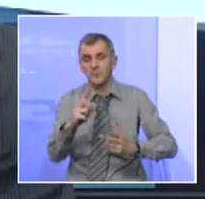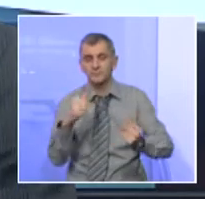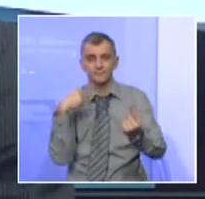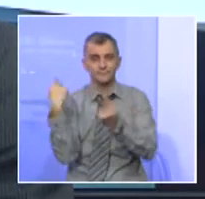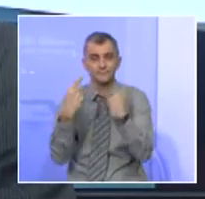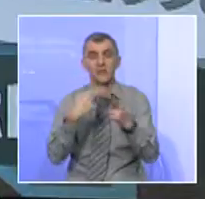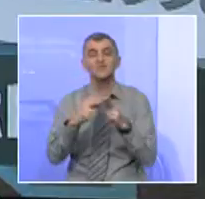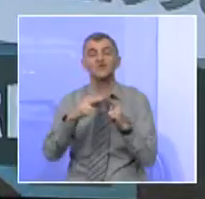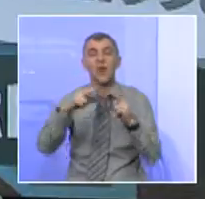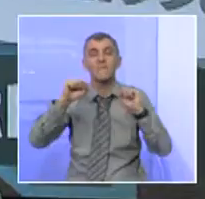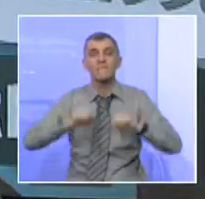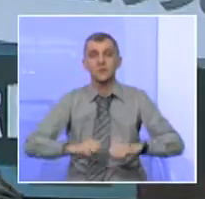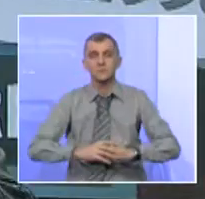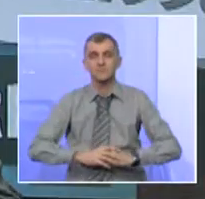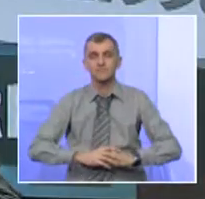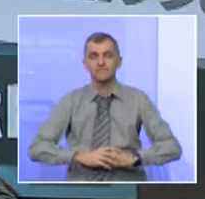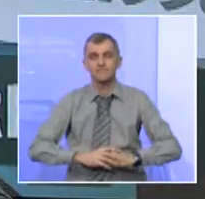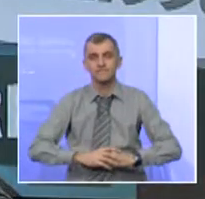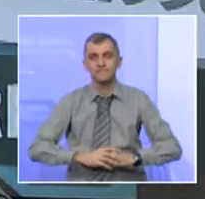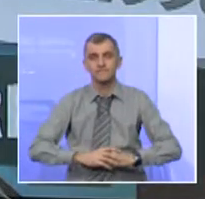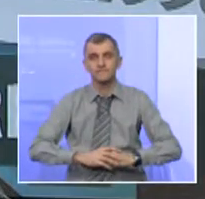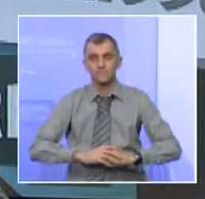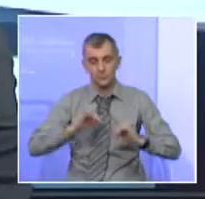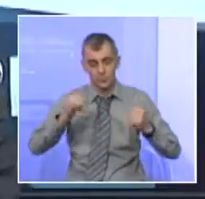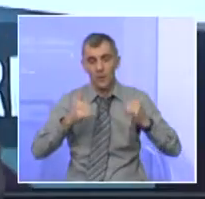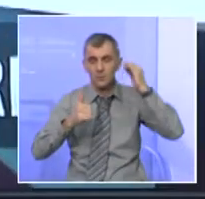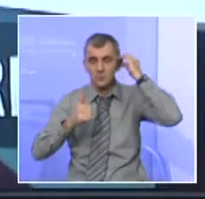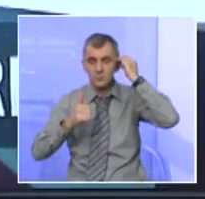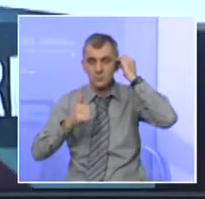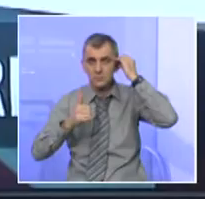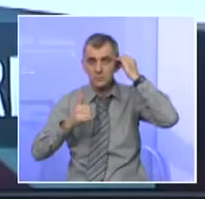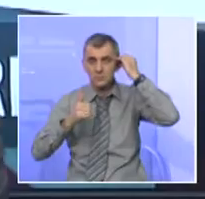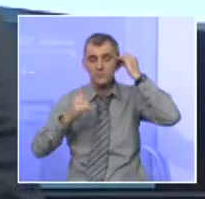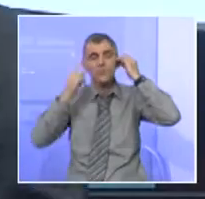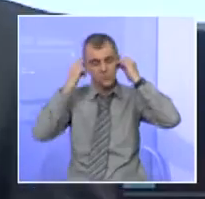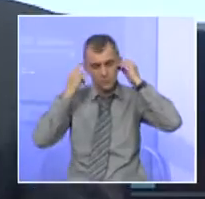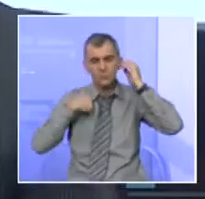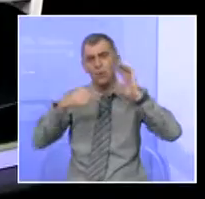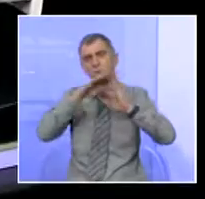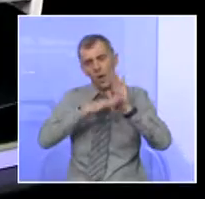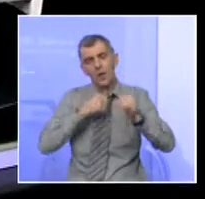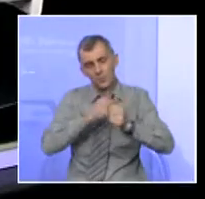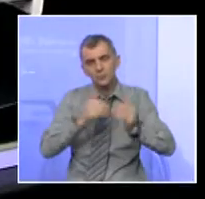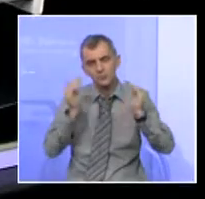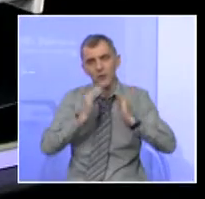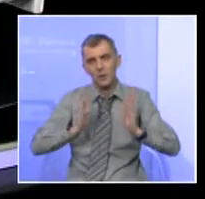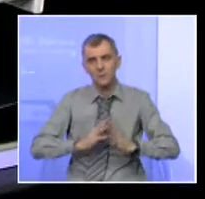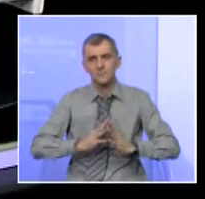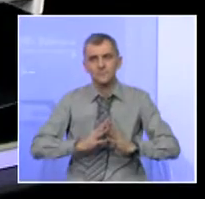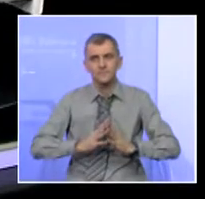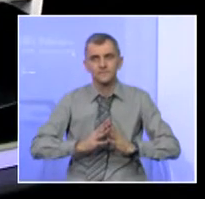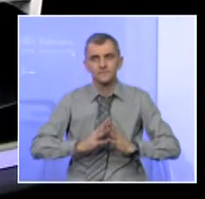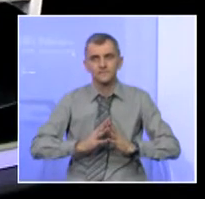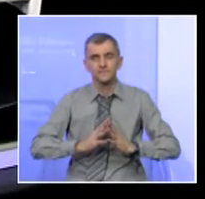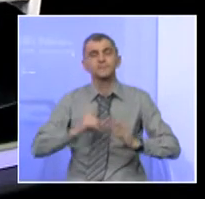vlasti? Opet, ja ću opet... Ja, po ustavu, po zakonu zna već kako... U skladu sa zakonom i ustavom... Dobro,